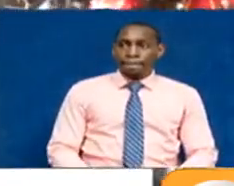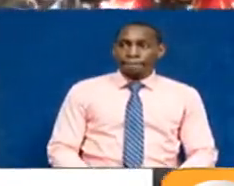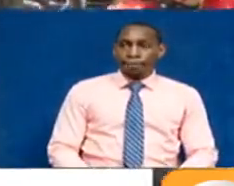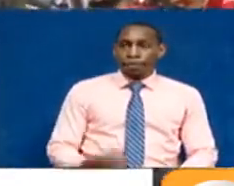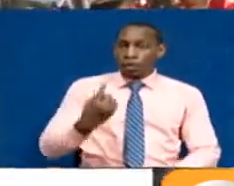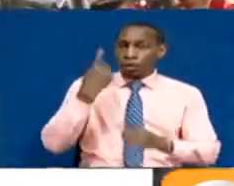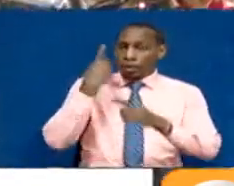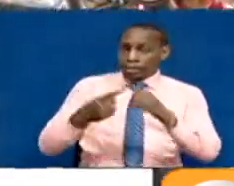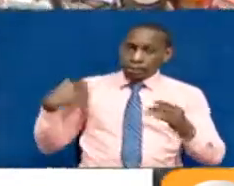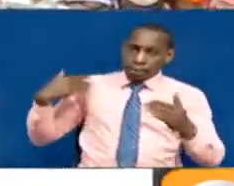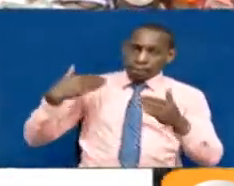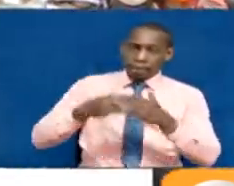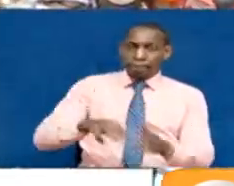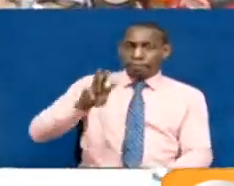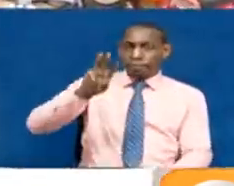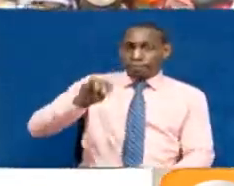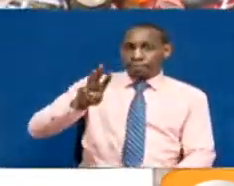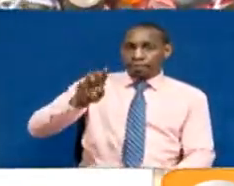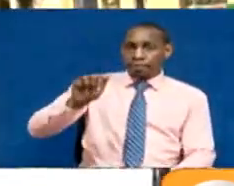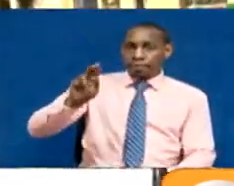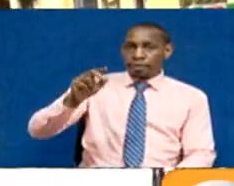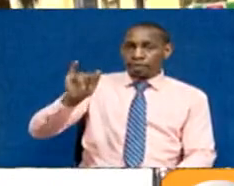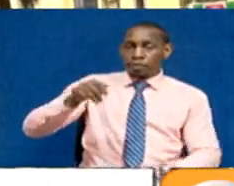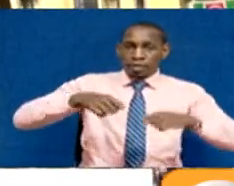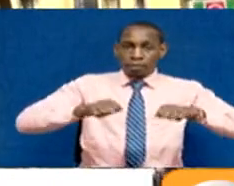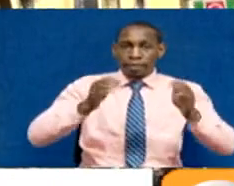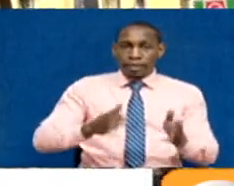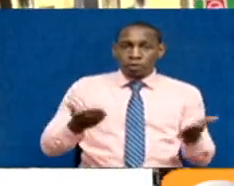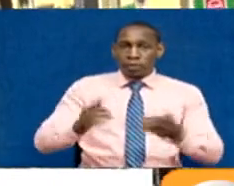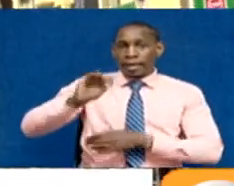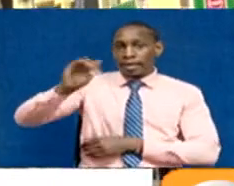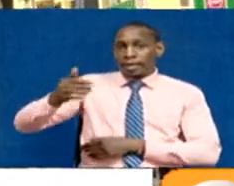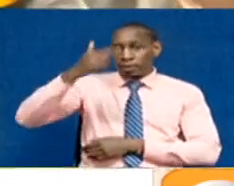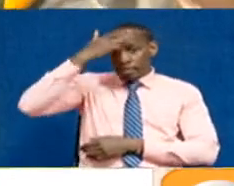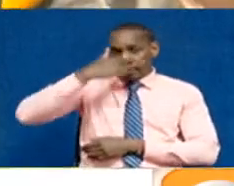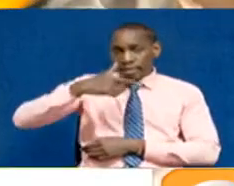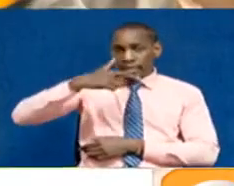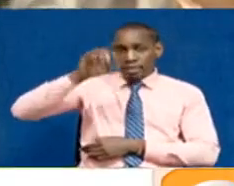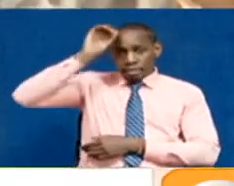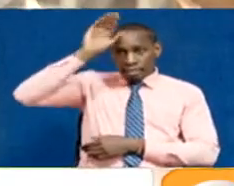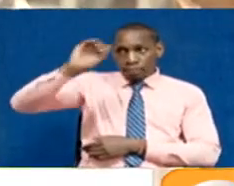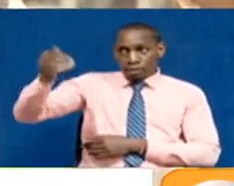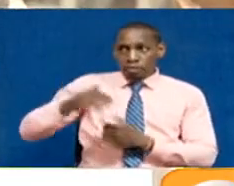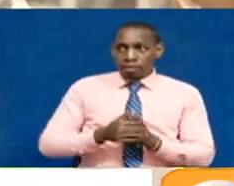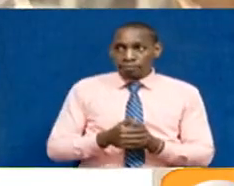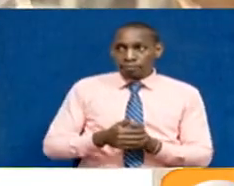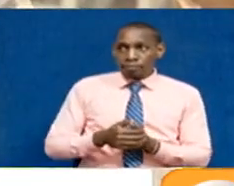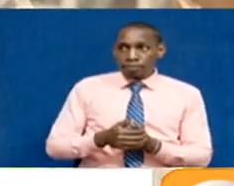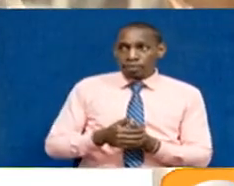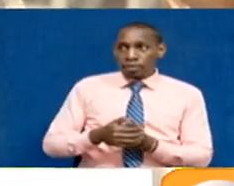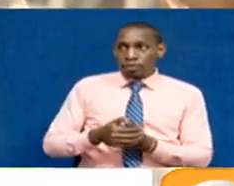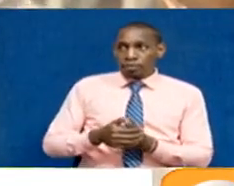Kwa mwaka mmoja sasa, Sylvester Mwangi amekuwa mwendeshaji bodaboda hapa katika mji wa Thika, kaunti ya Kiambu. Good driving. Nilianda